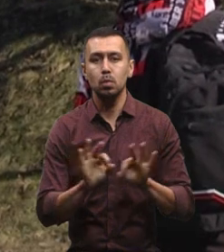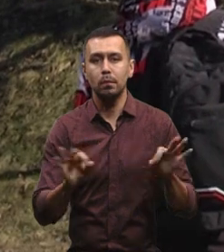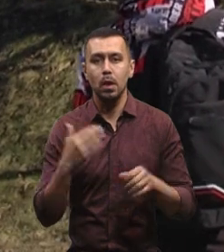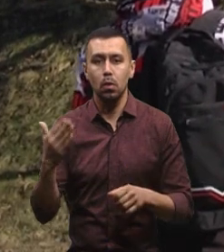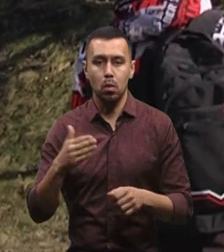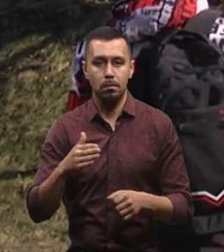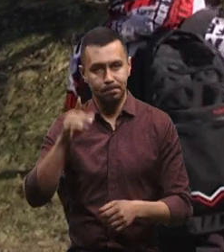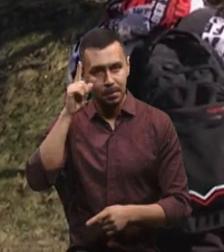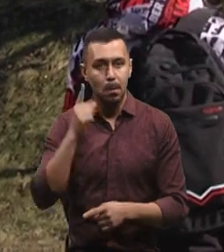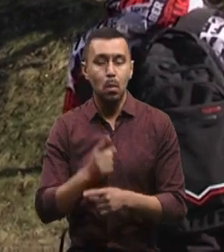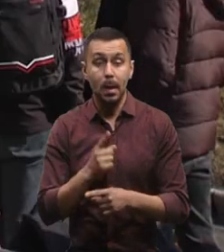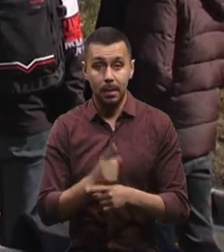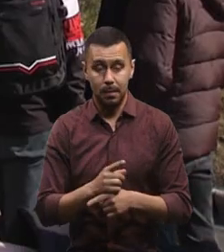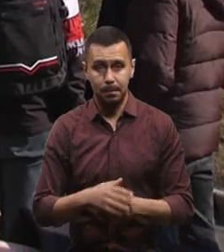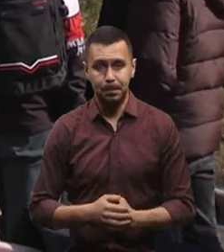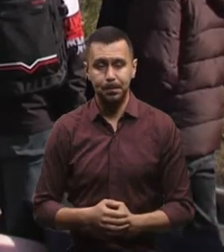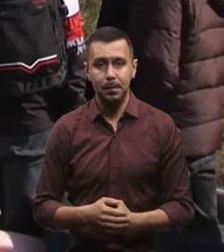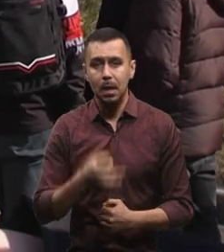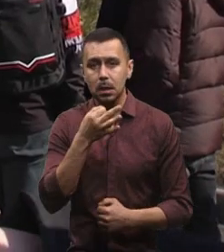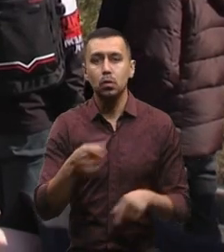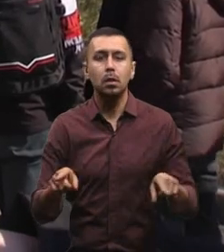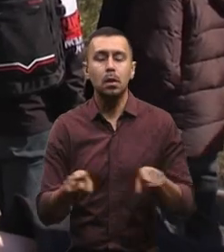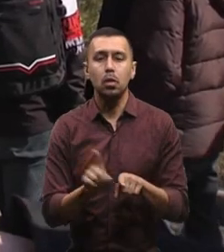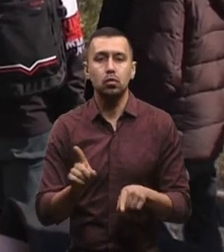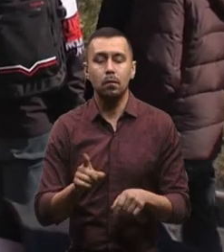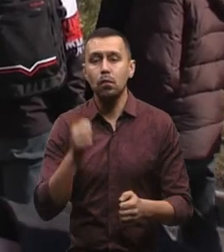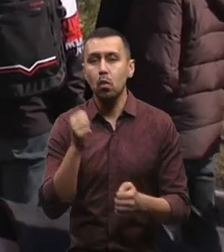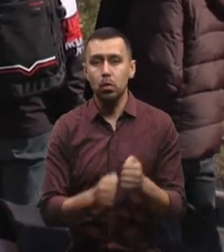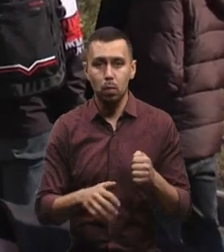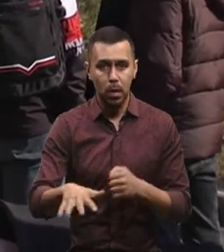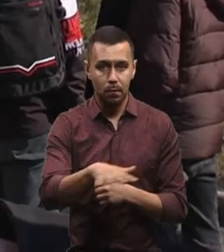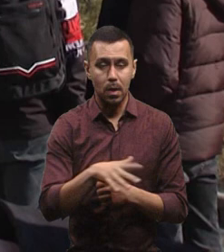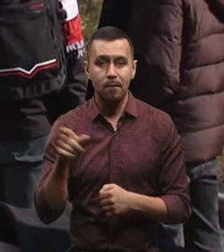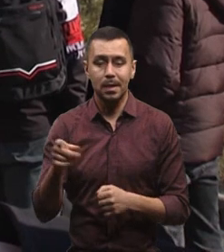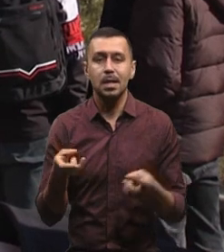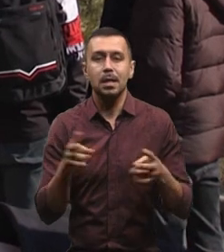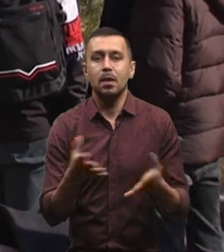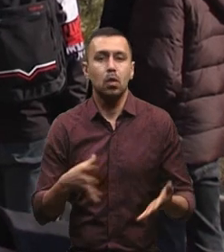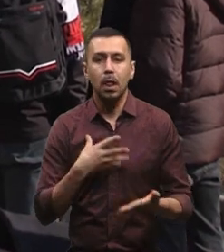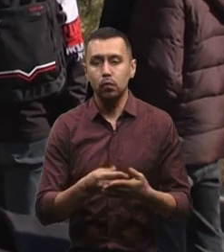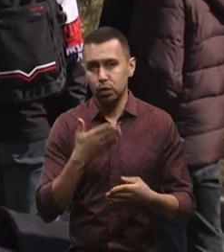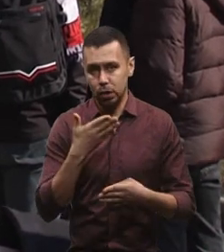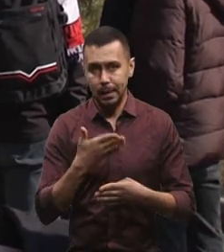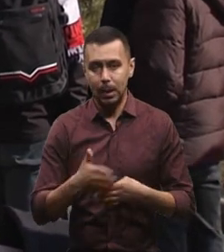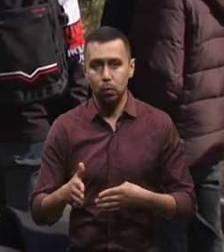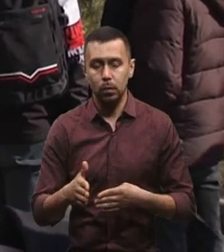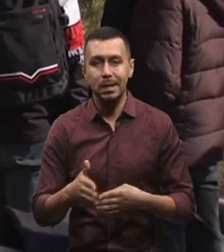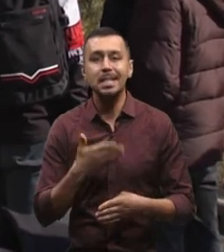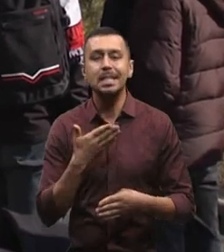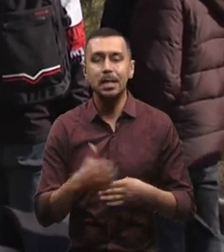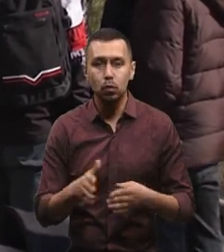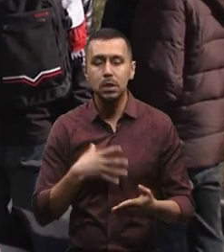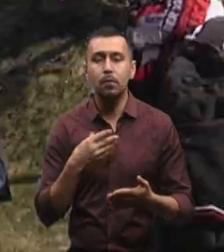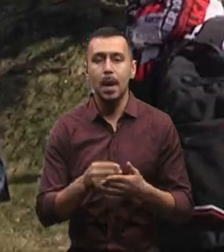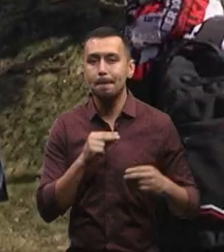його побратим Андрій Олійник. Скажу так, що в кожному дворі він лишив якусь свою частинку